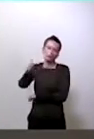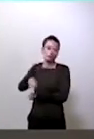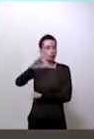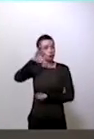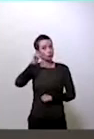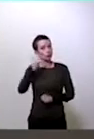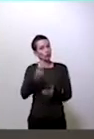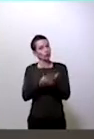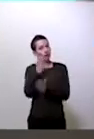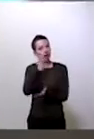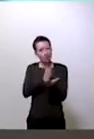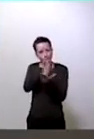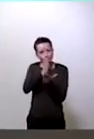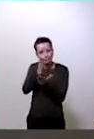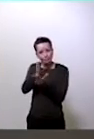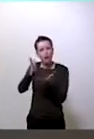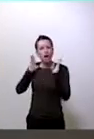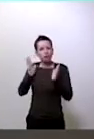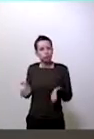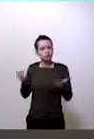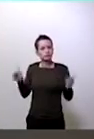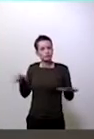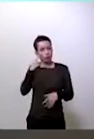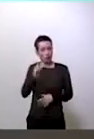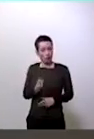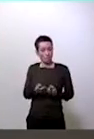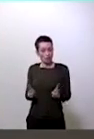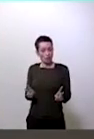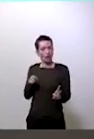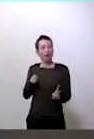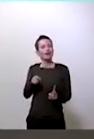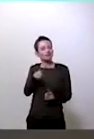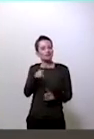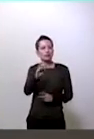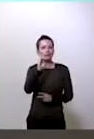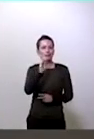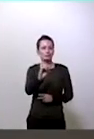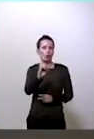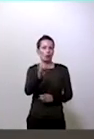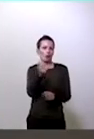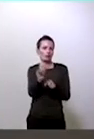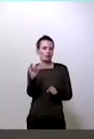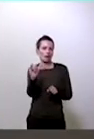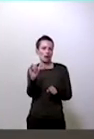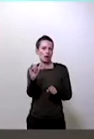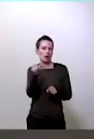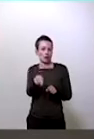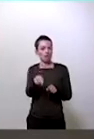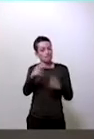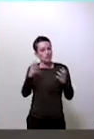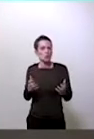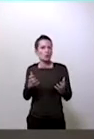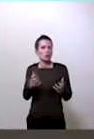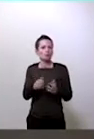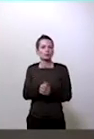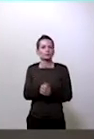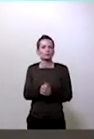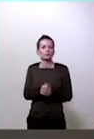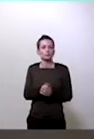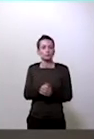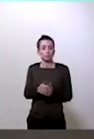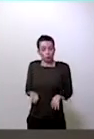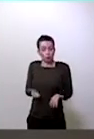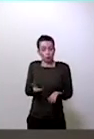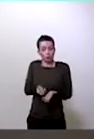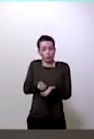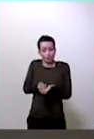une nouvelle trajectoire pour Bordeaux, vous le savez, celle du zéro artificialisation. Ce qui est impulsé